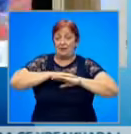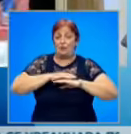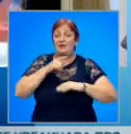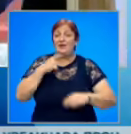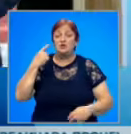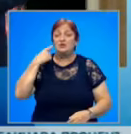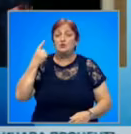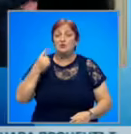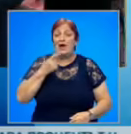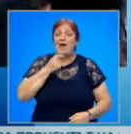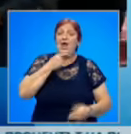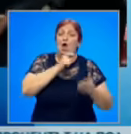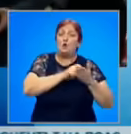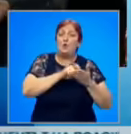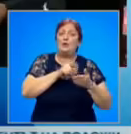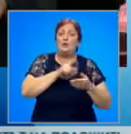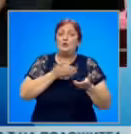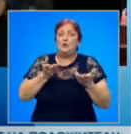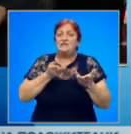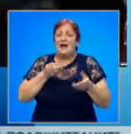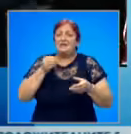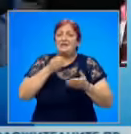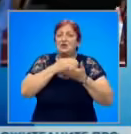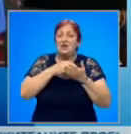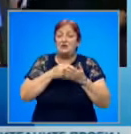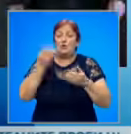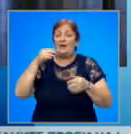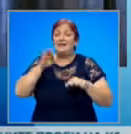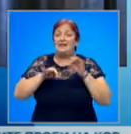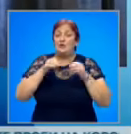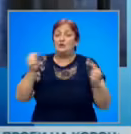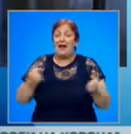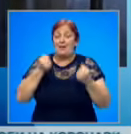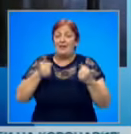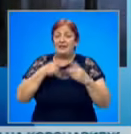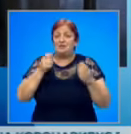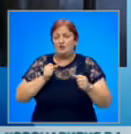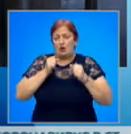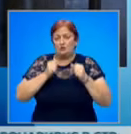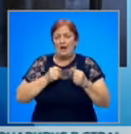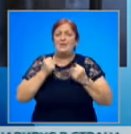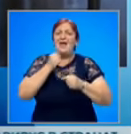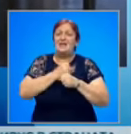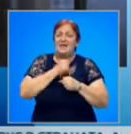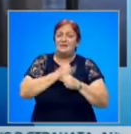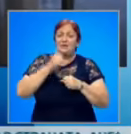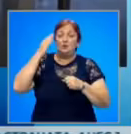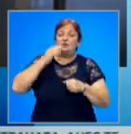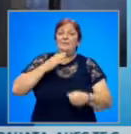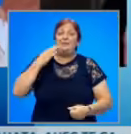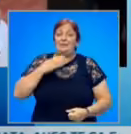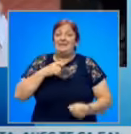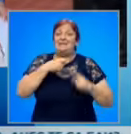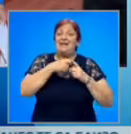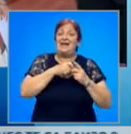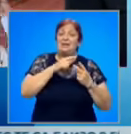се чуваха и думи, които сякаш са част от предизборната кампания. Всички очакват, разбира се, действията на служебните министри